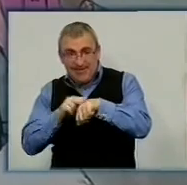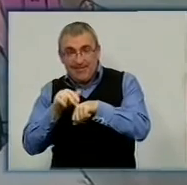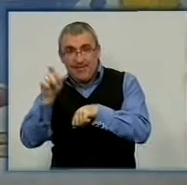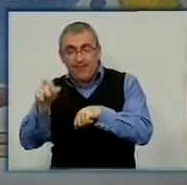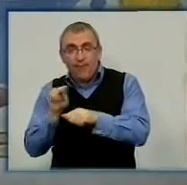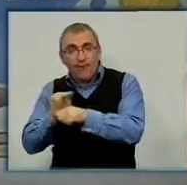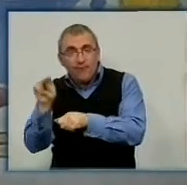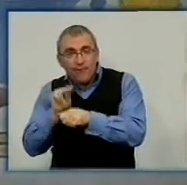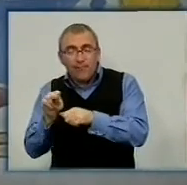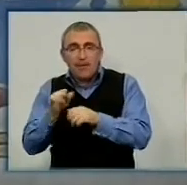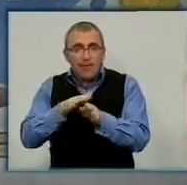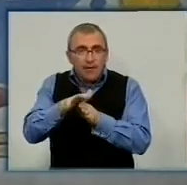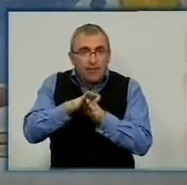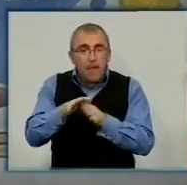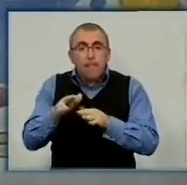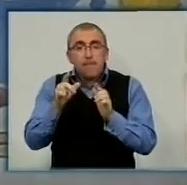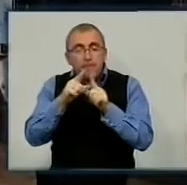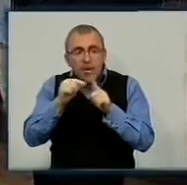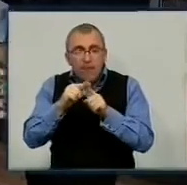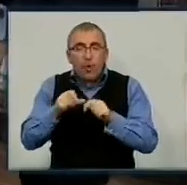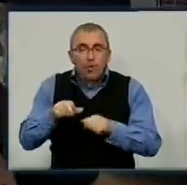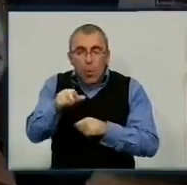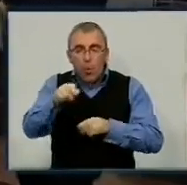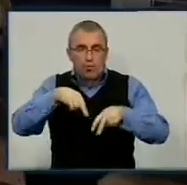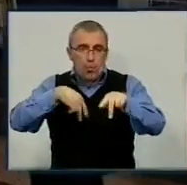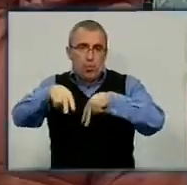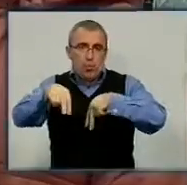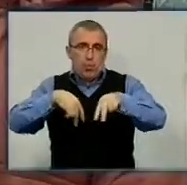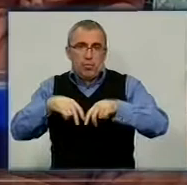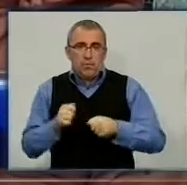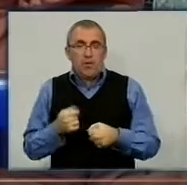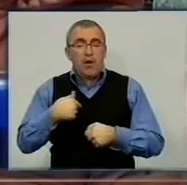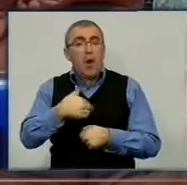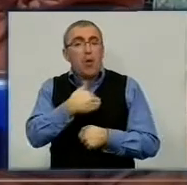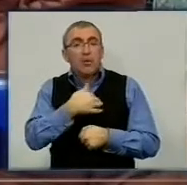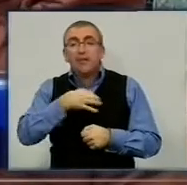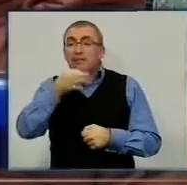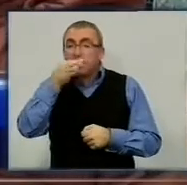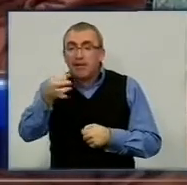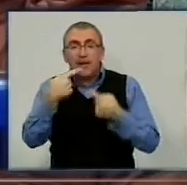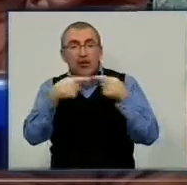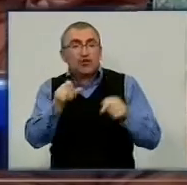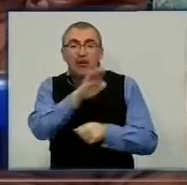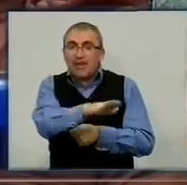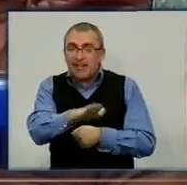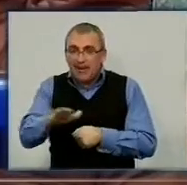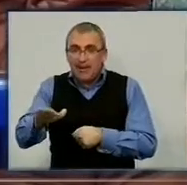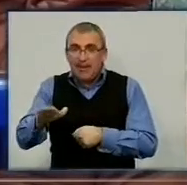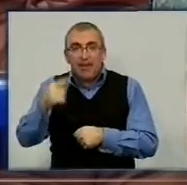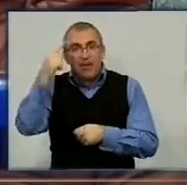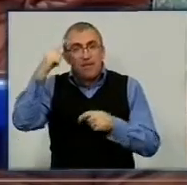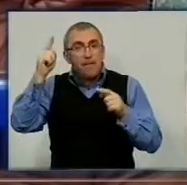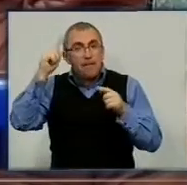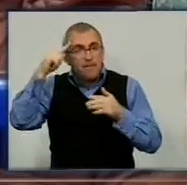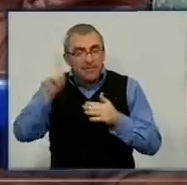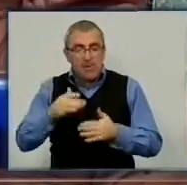вивчення та дотримання правил дорожнього руху Я хотіла сказати щоб інші дітипізнали Мій